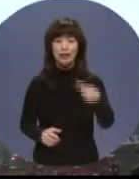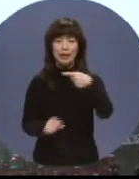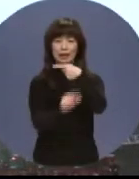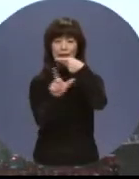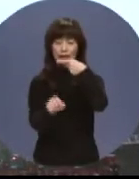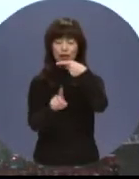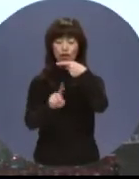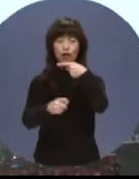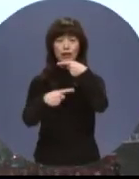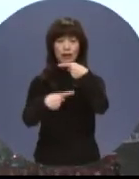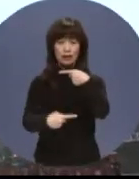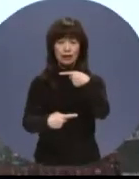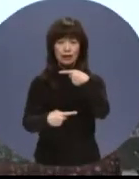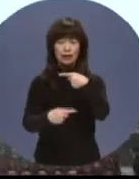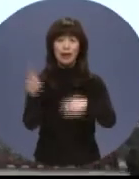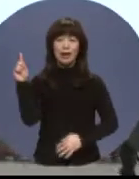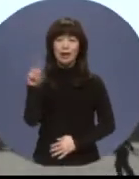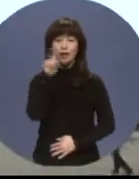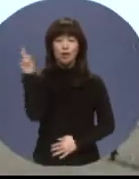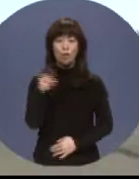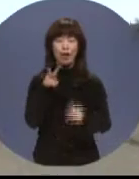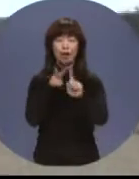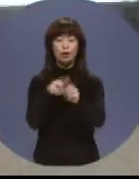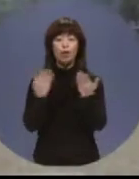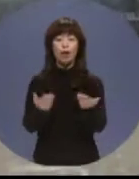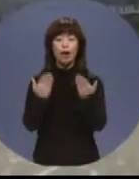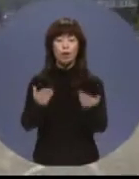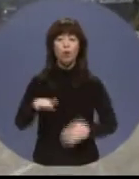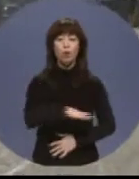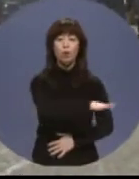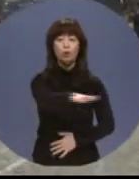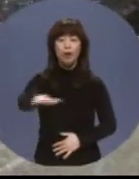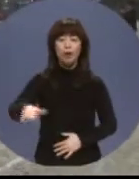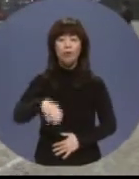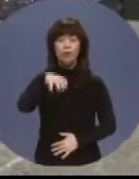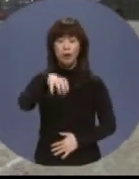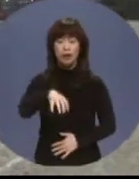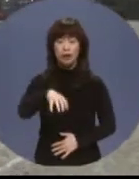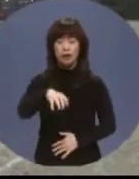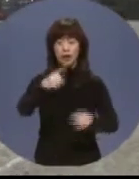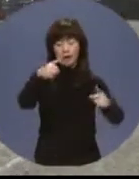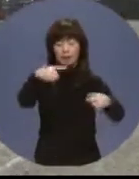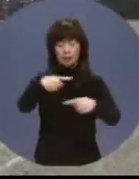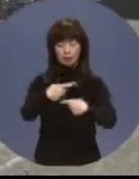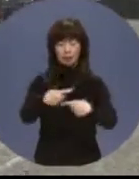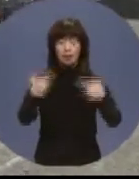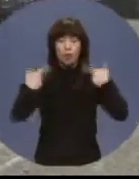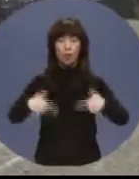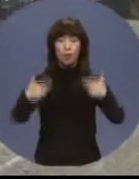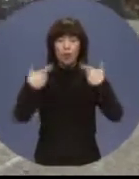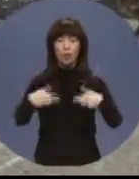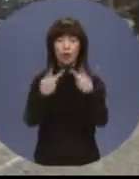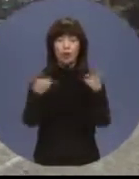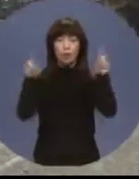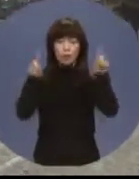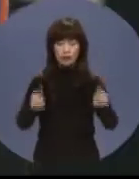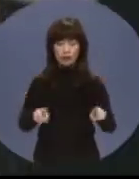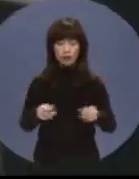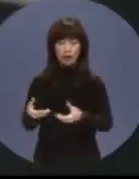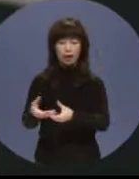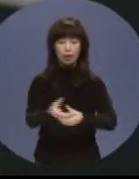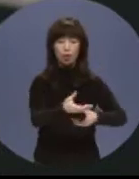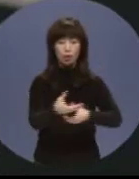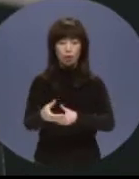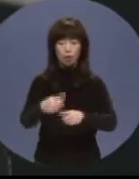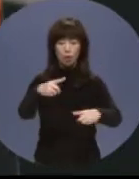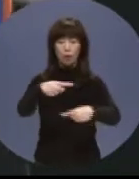1月11日、生駒小学校グラウンドで新春を飾る恒例行事、消防出初め式が行